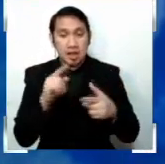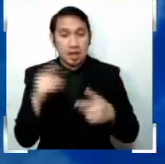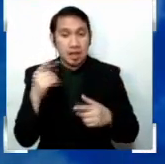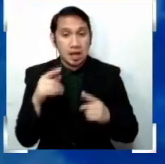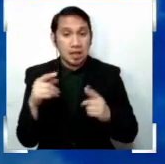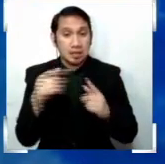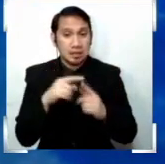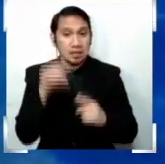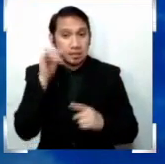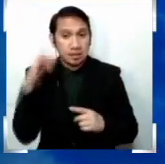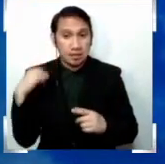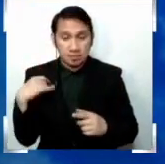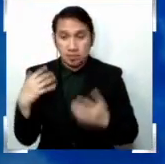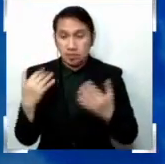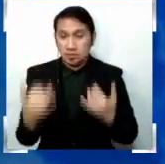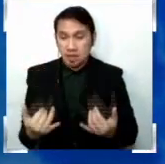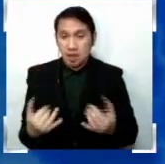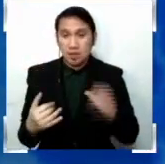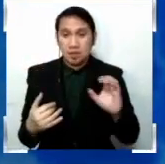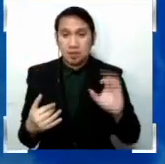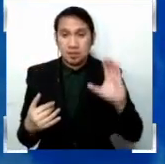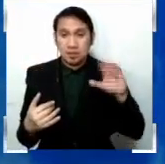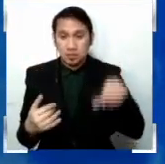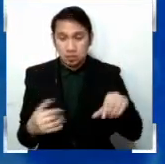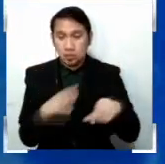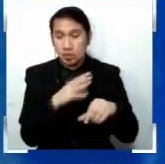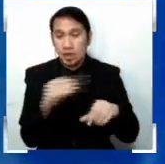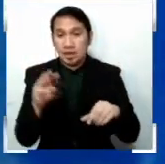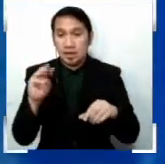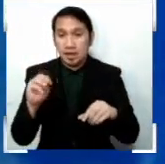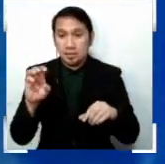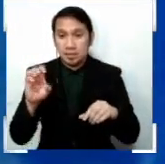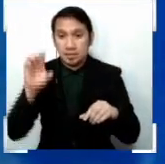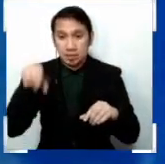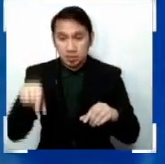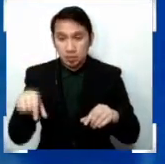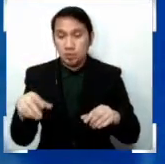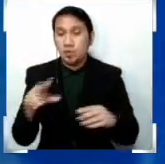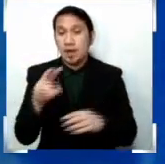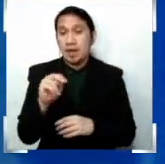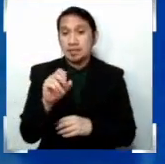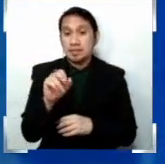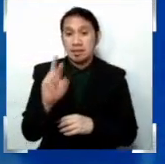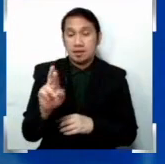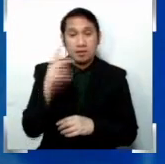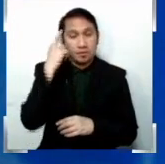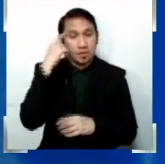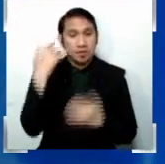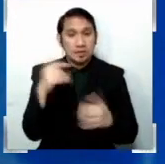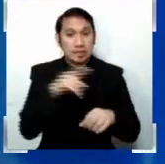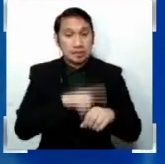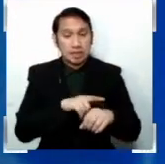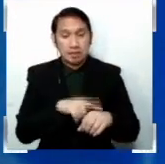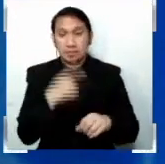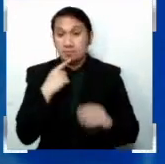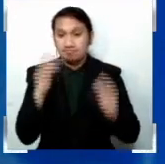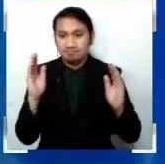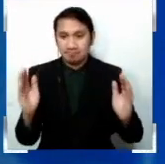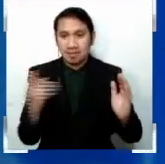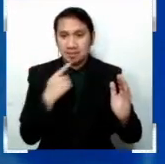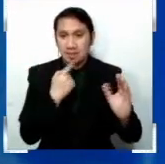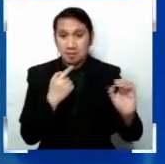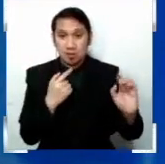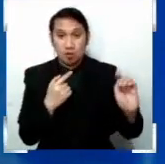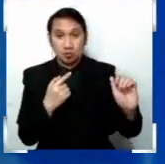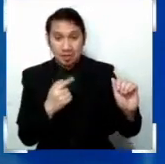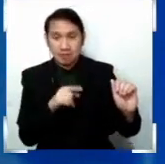Enhanced Community Quarantine o ECQ at Modified ECQ ang Metro Manila sa mga panahong yan. Sabi ng Okta na control kahit